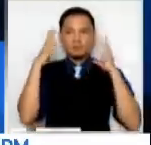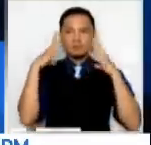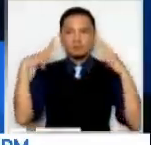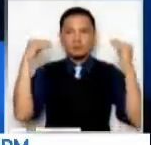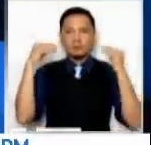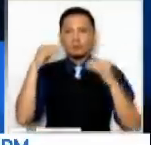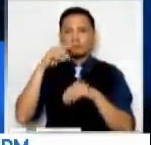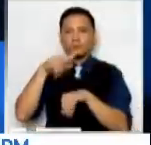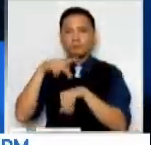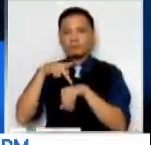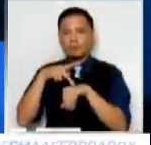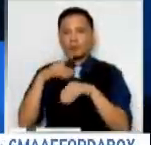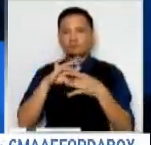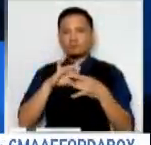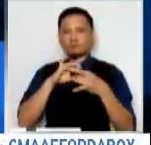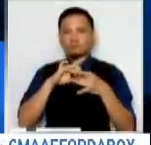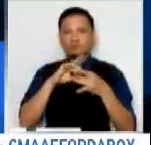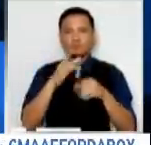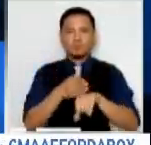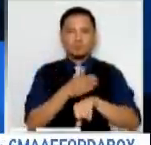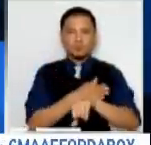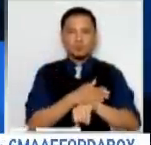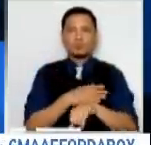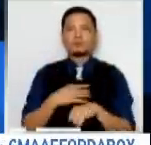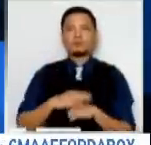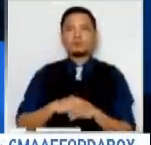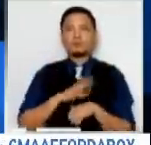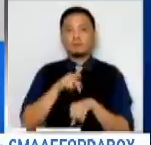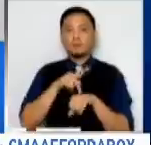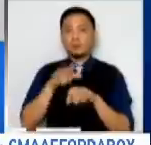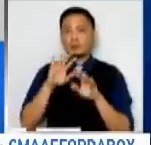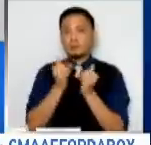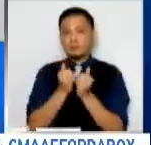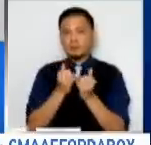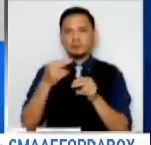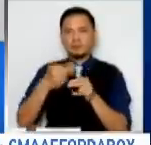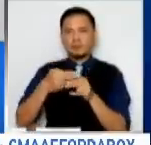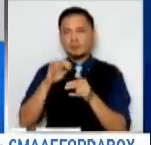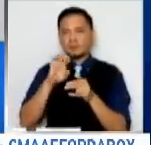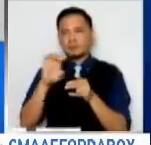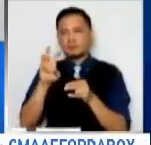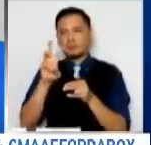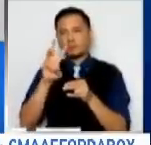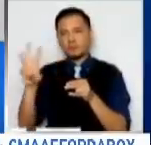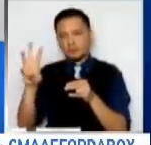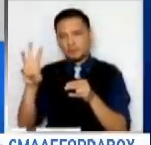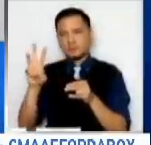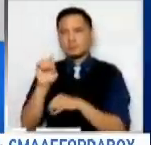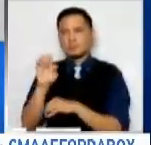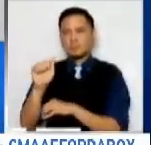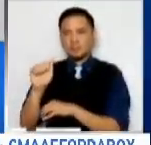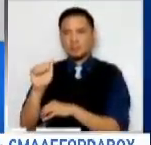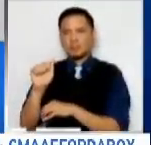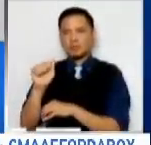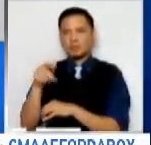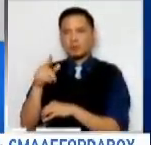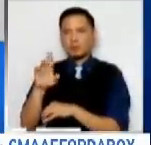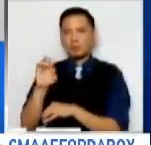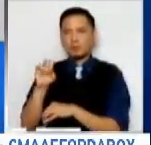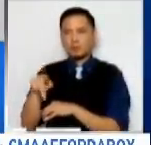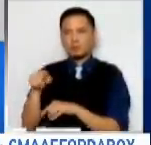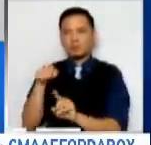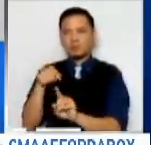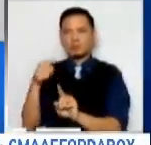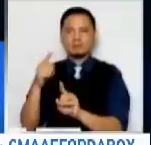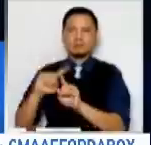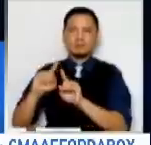ng Philippine company na East-West Seed Group na ngayon may operasyon na sa ibang bahagi ng Asia at sa Africa. Naging bahagi